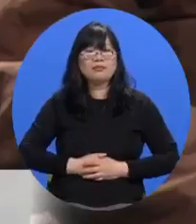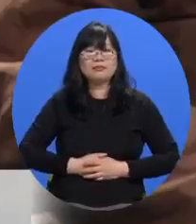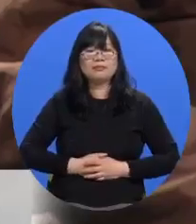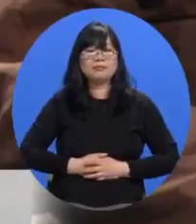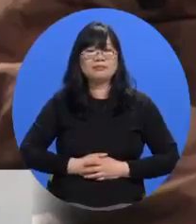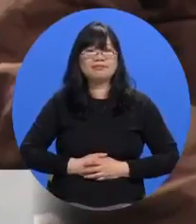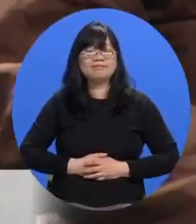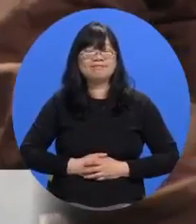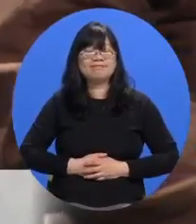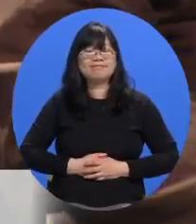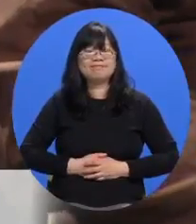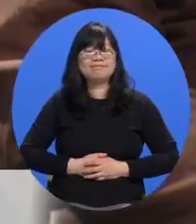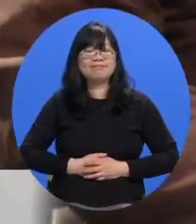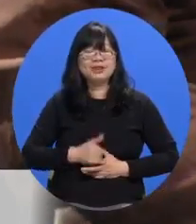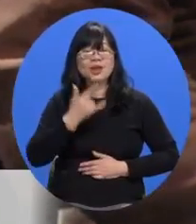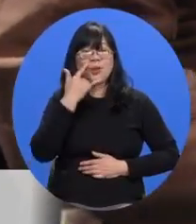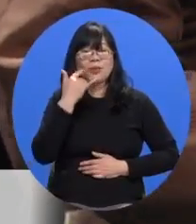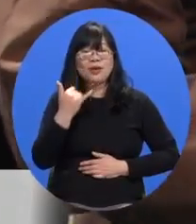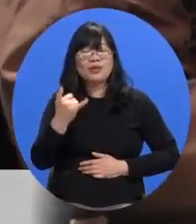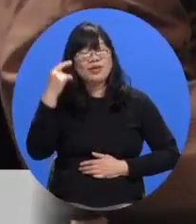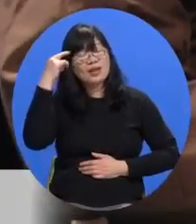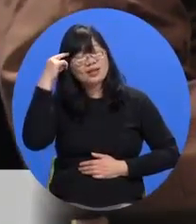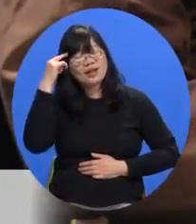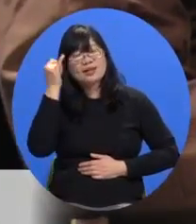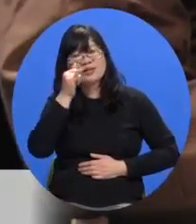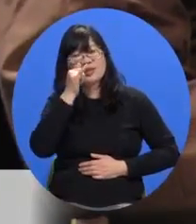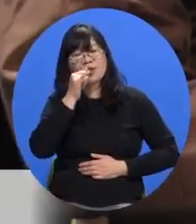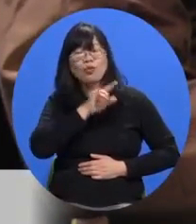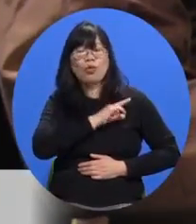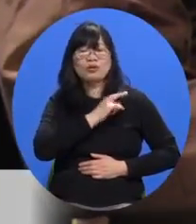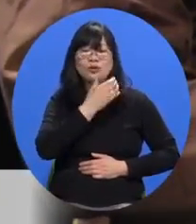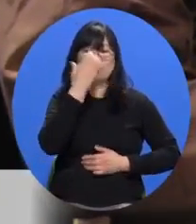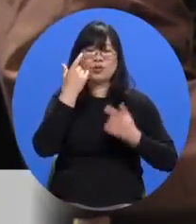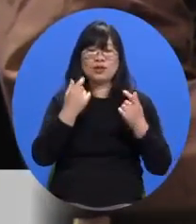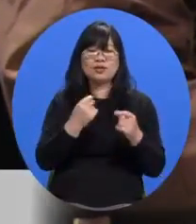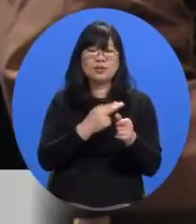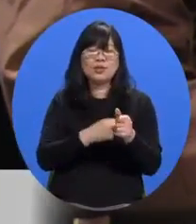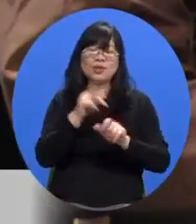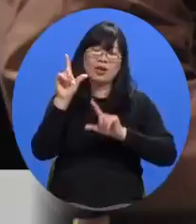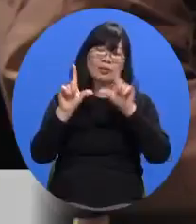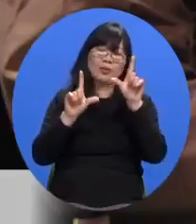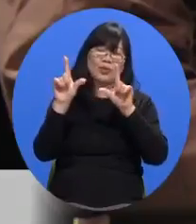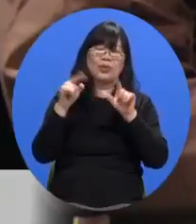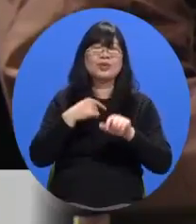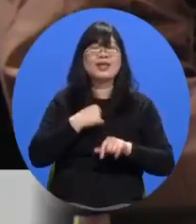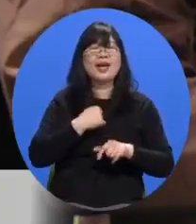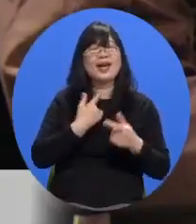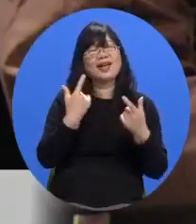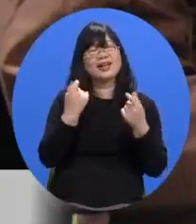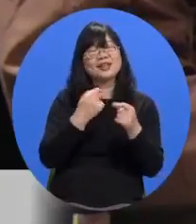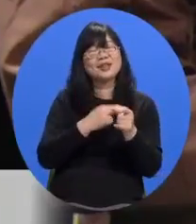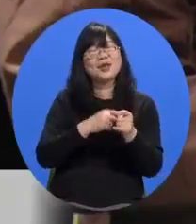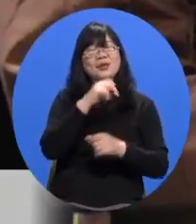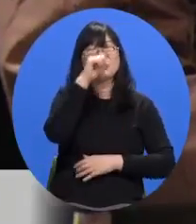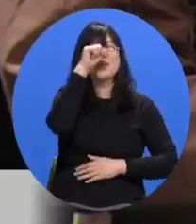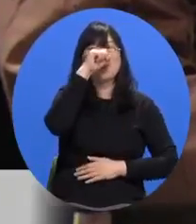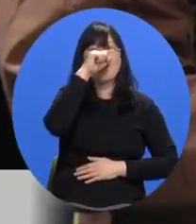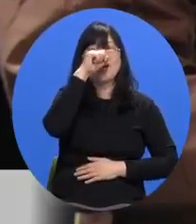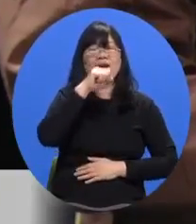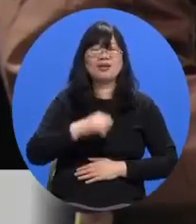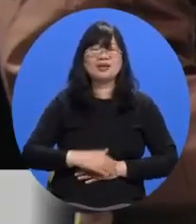네. 학부모님께서 생각하는 가장 이상적인 교사상. 난 이런 선생님이 좋다.